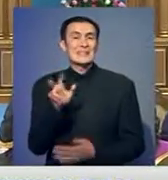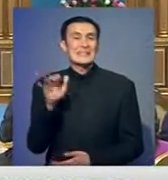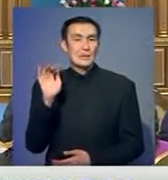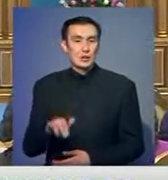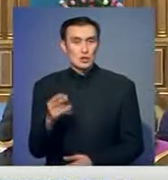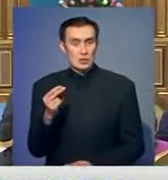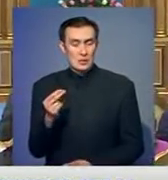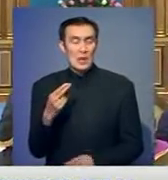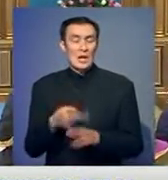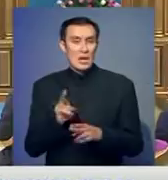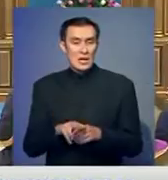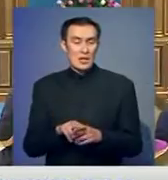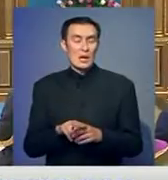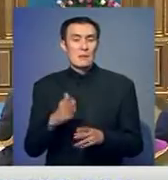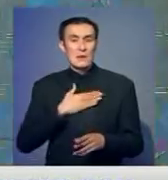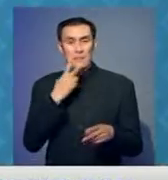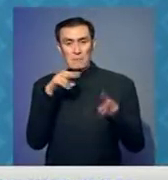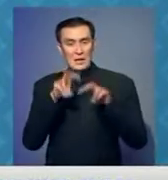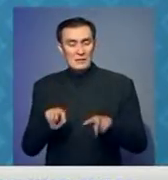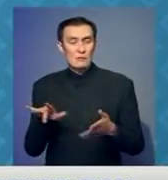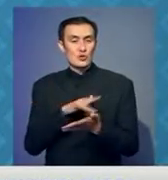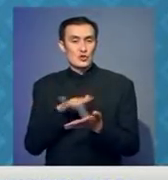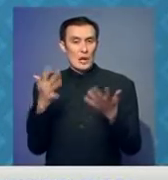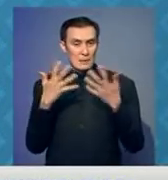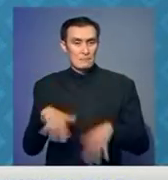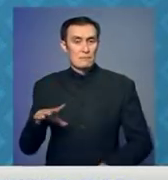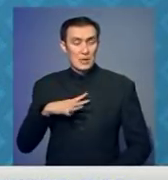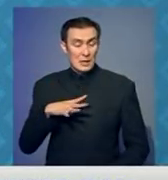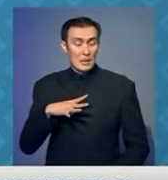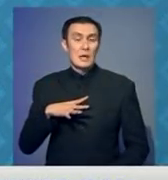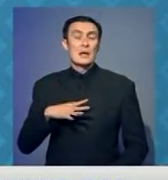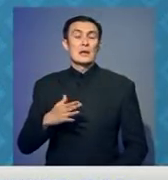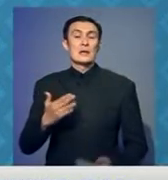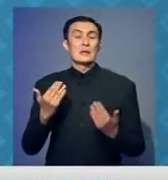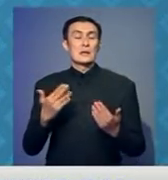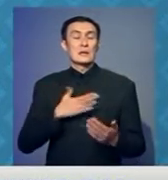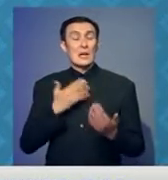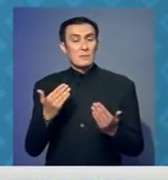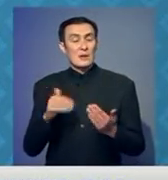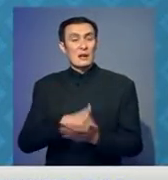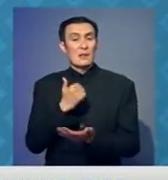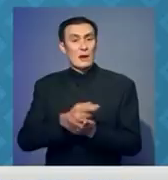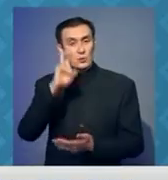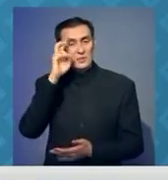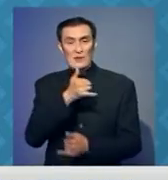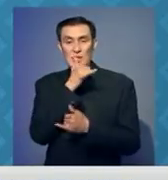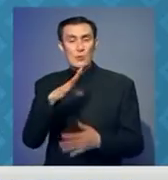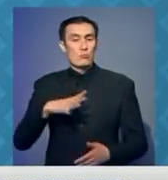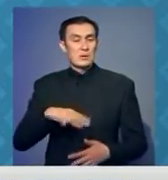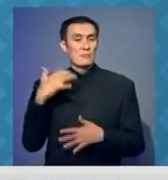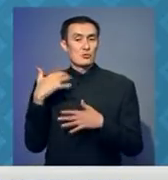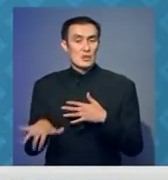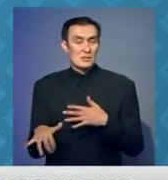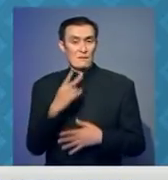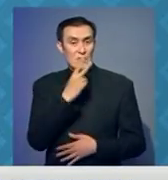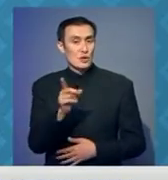тысяч тенге. Это все проанализировано и подсчитано. Как глава Казахстана, я, конечно же, не могу оставаться безучастным, видя,